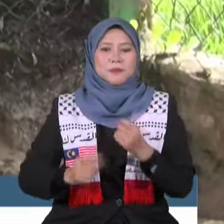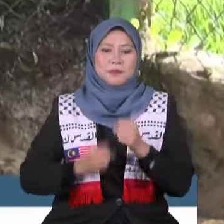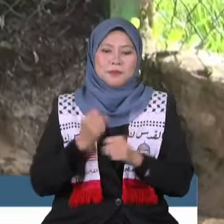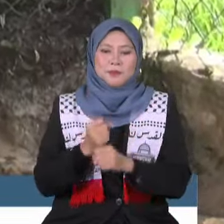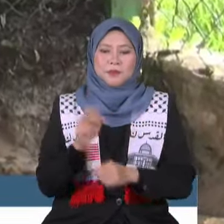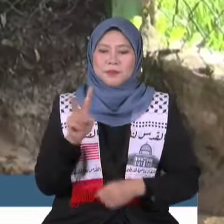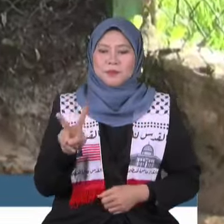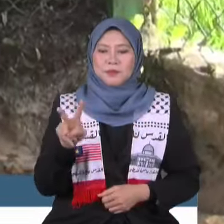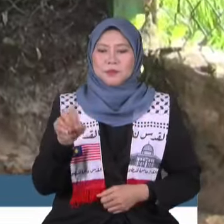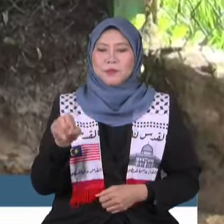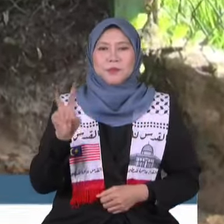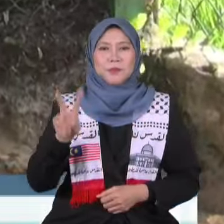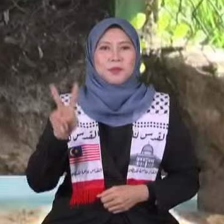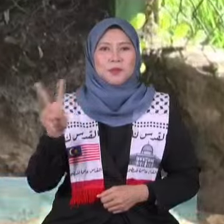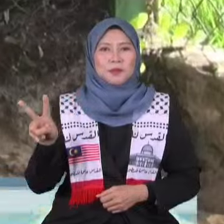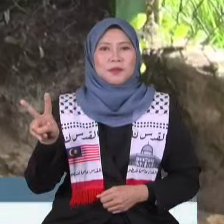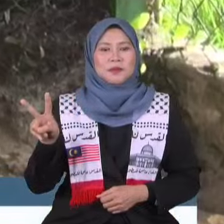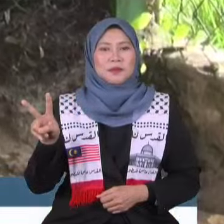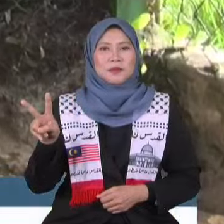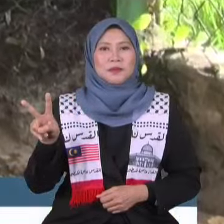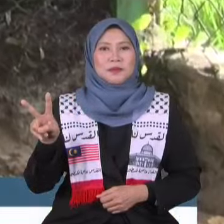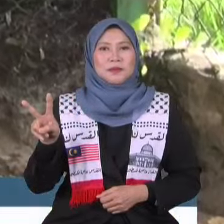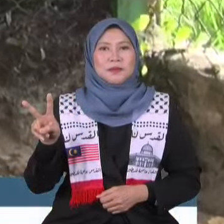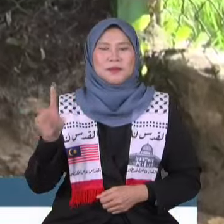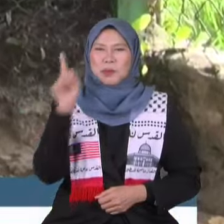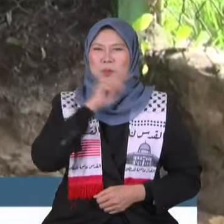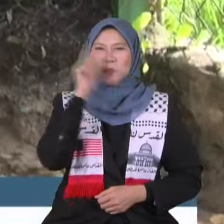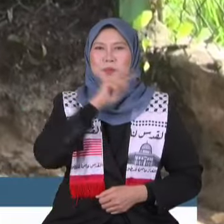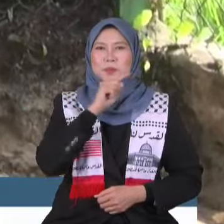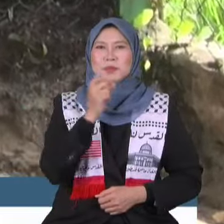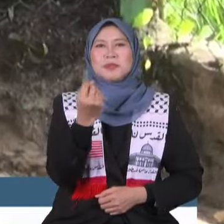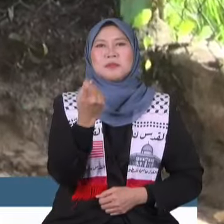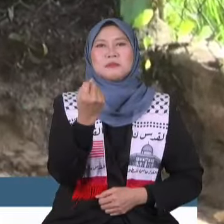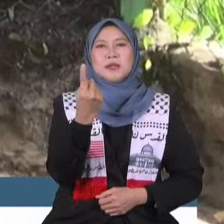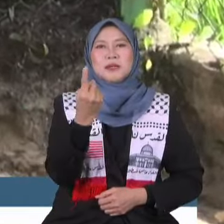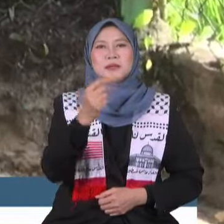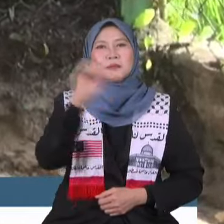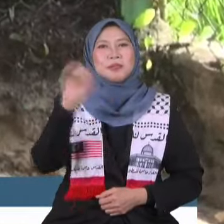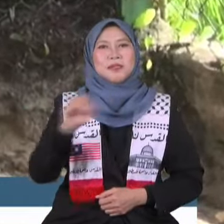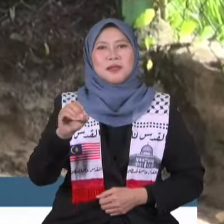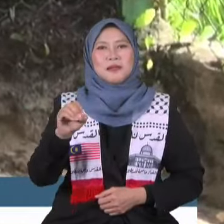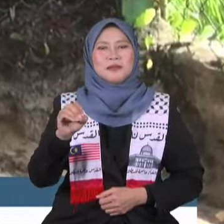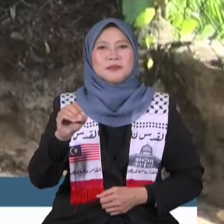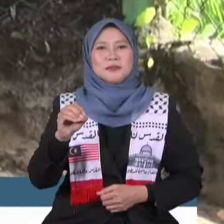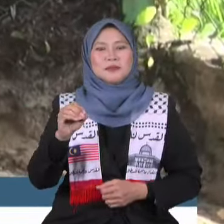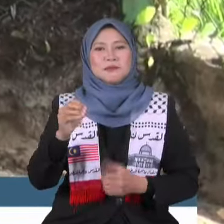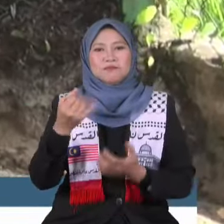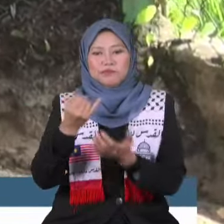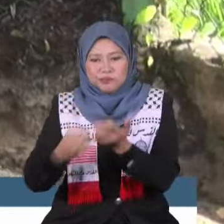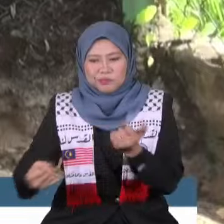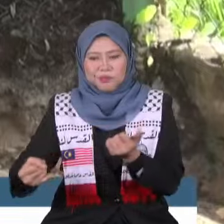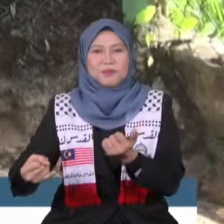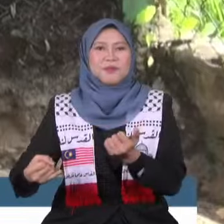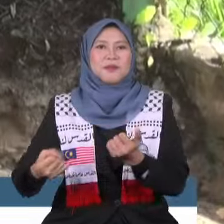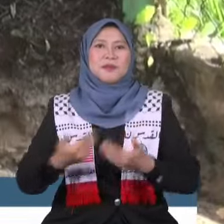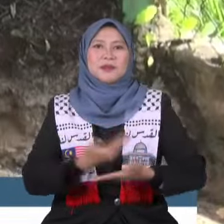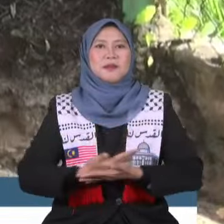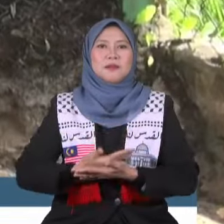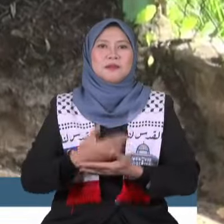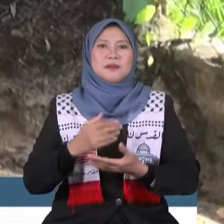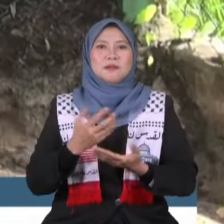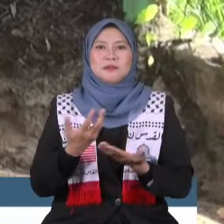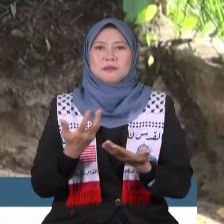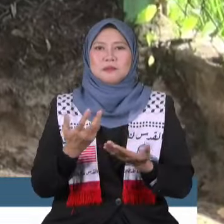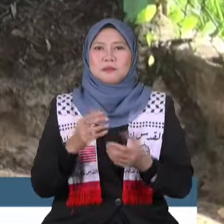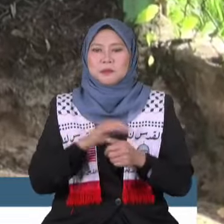tahun 2022, yang itu teruk sikitlah. Itu dalam 11% sahaja yang menetas daripada 600